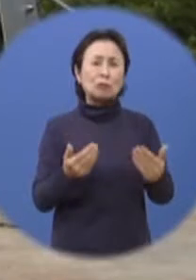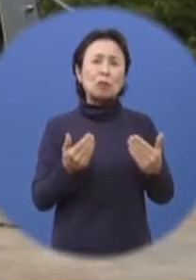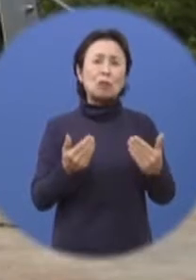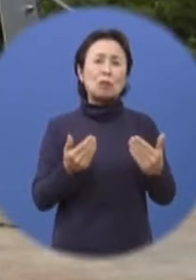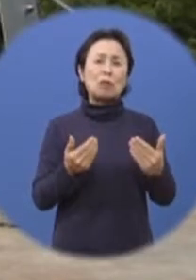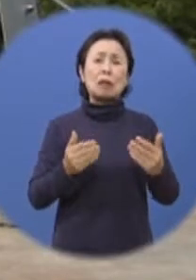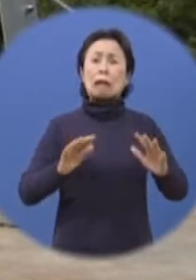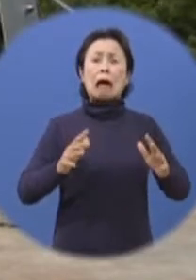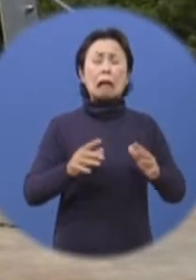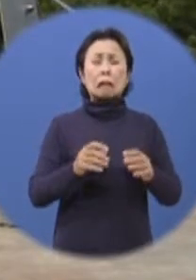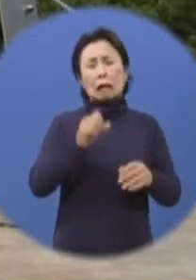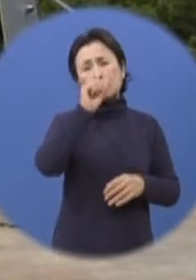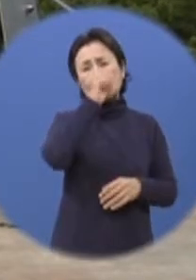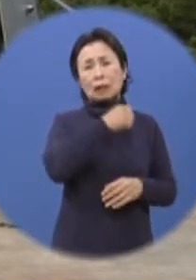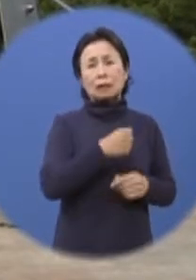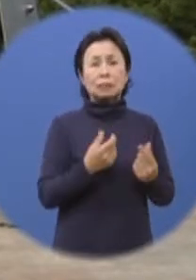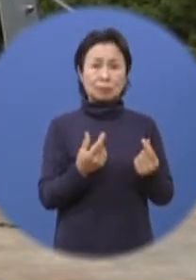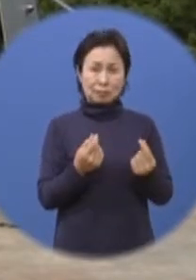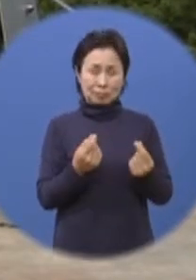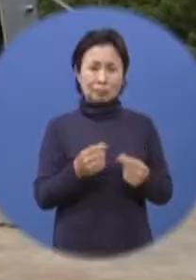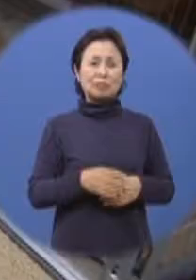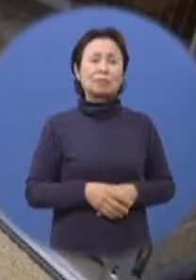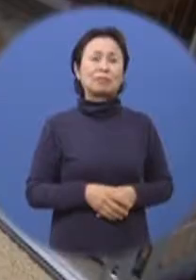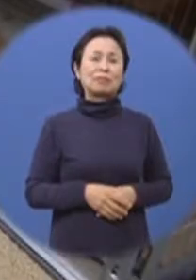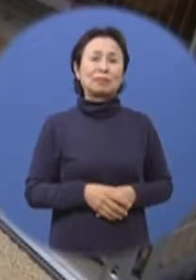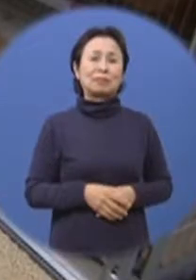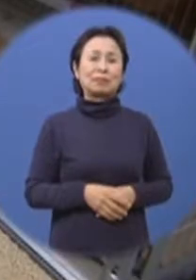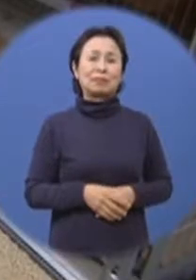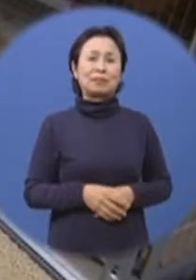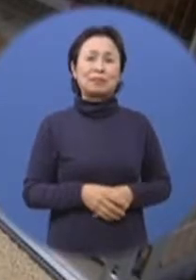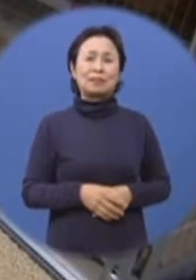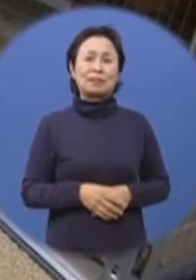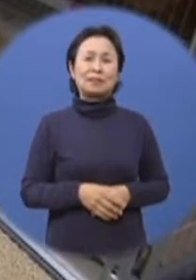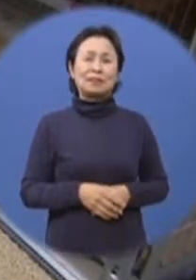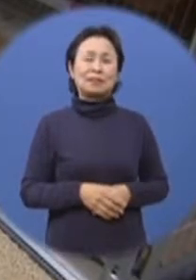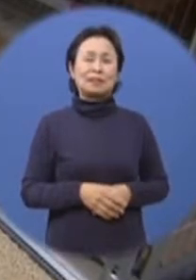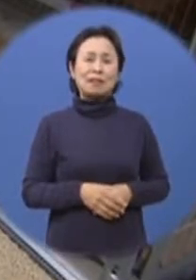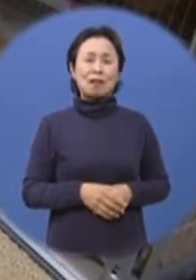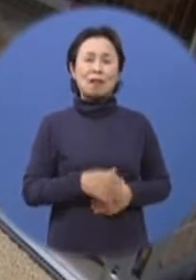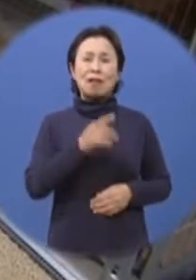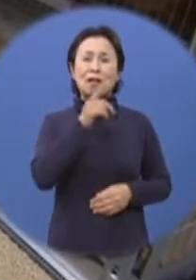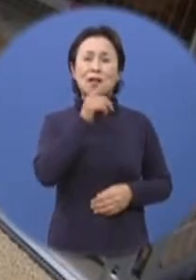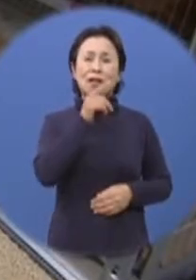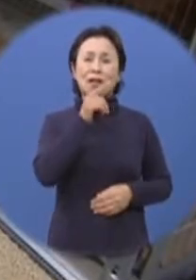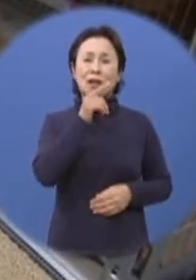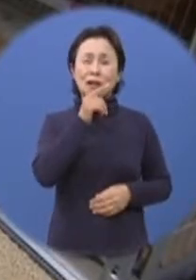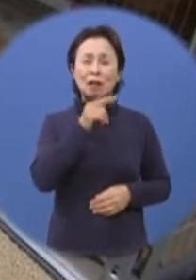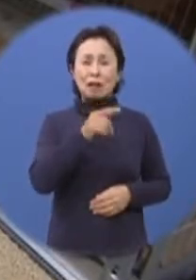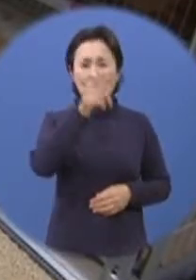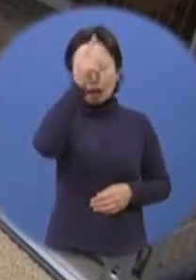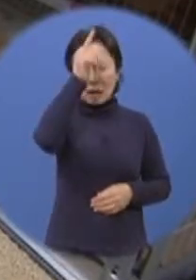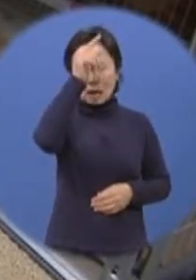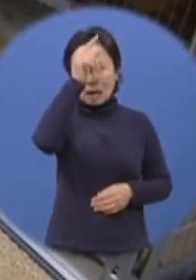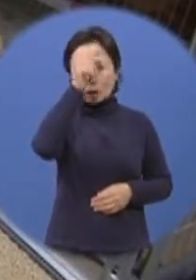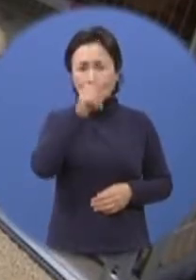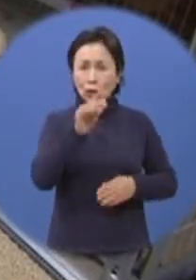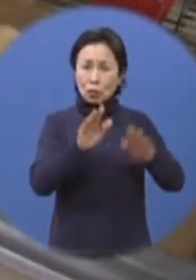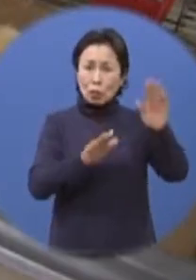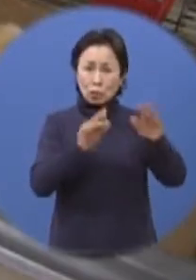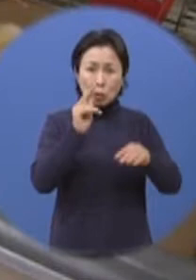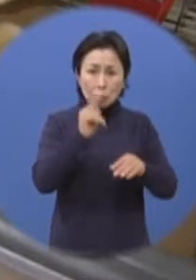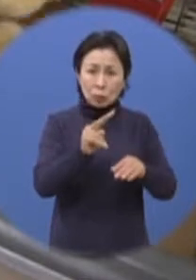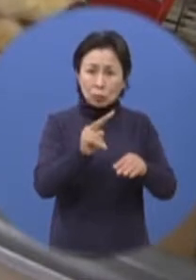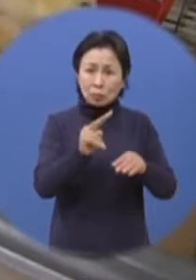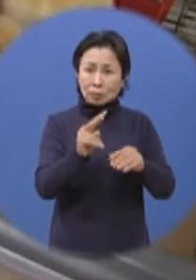するありがとうござそうすると鳥の様子もよくご覧にんだそれイズムドイツ